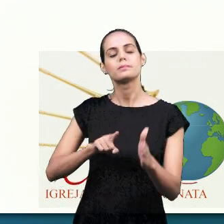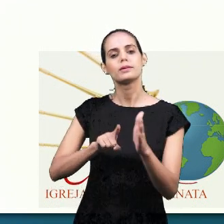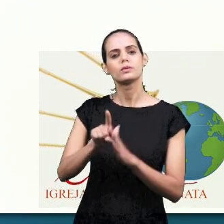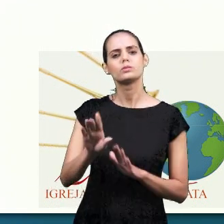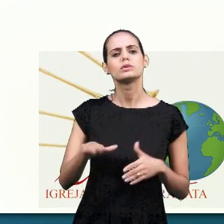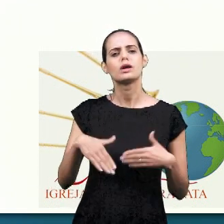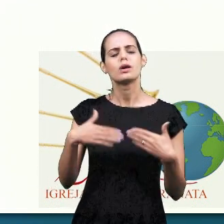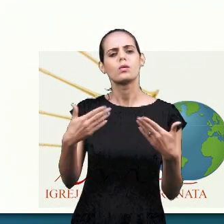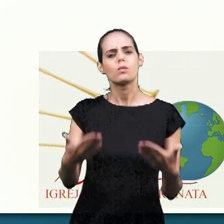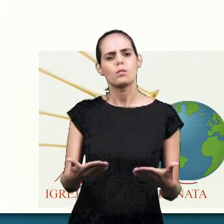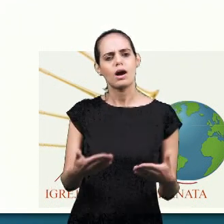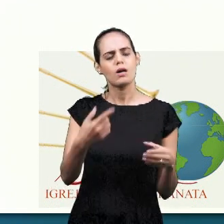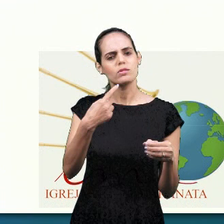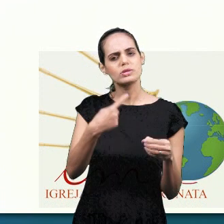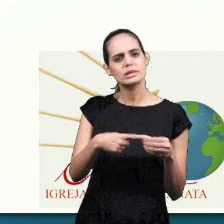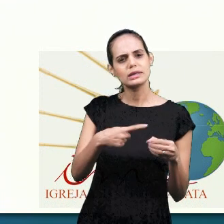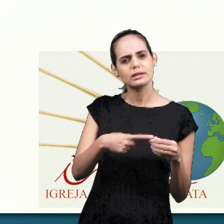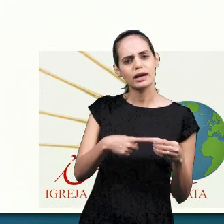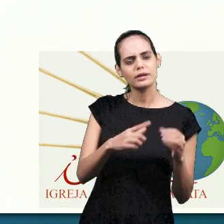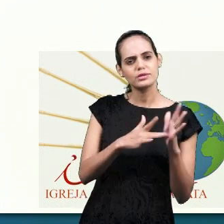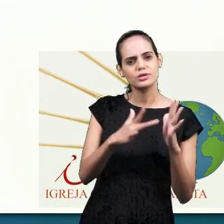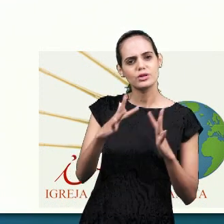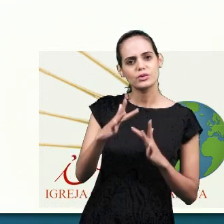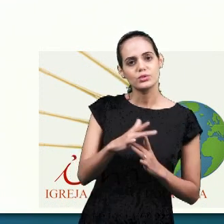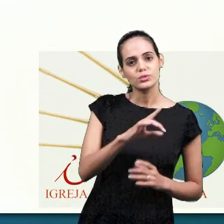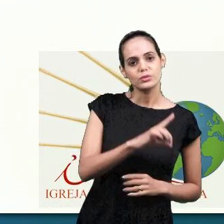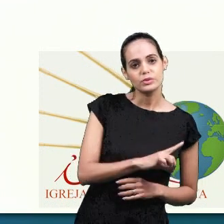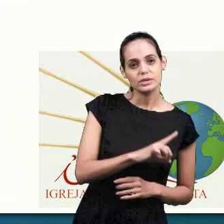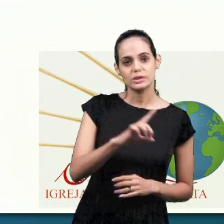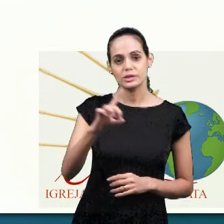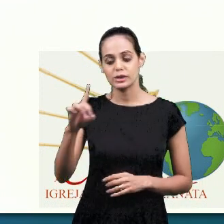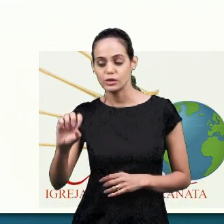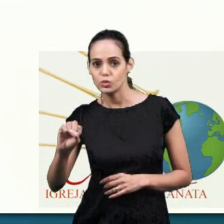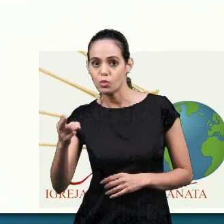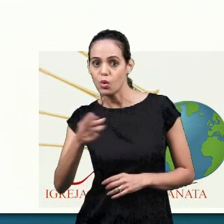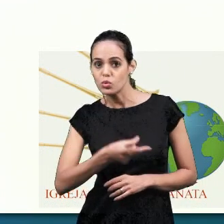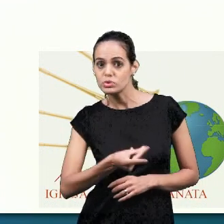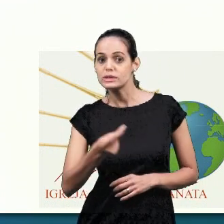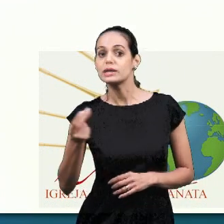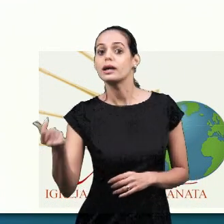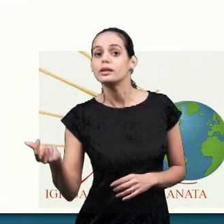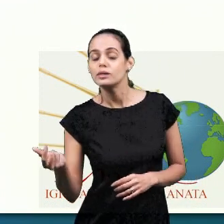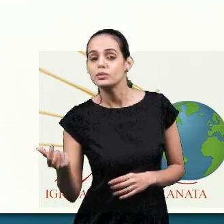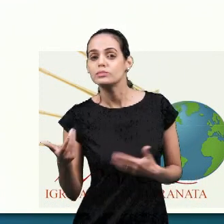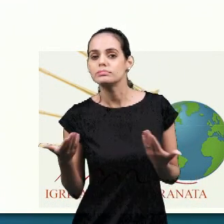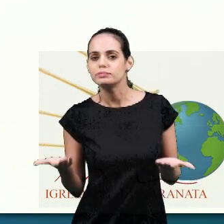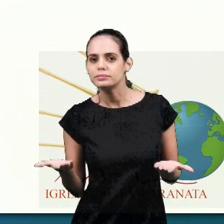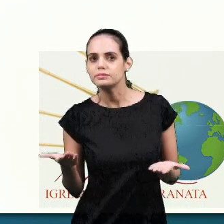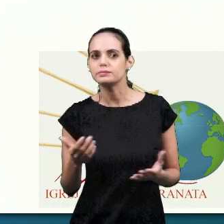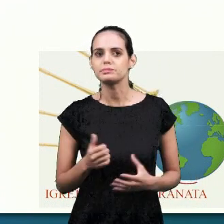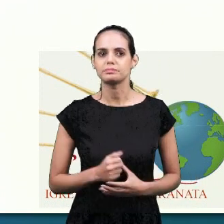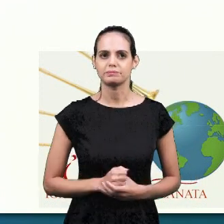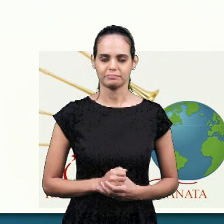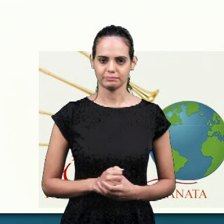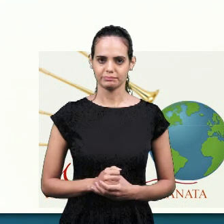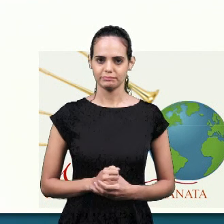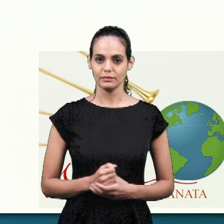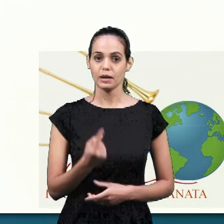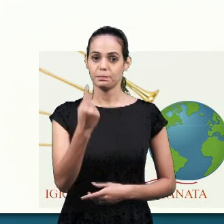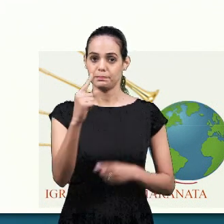question était, de quelle ville Jésus venait ou sortait? Et la question